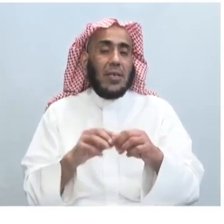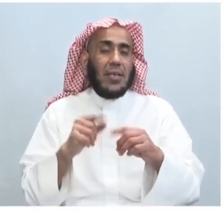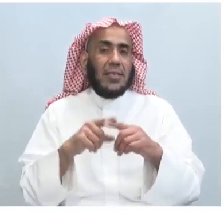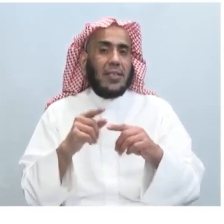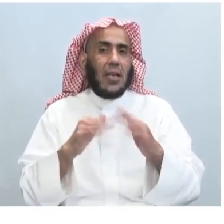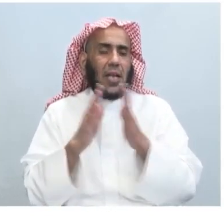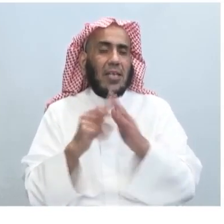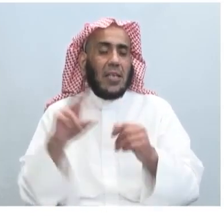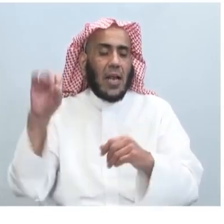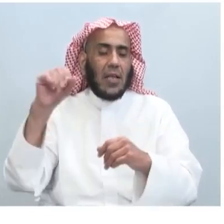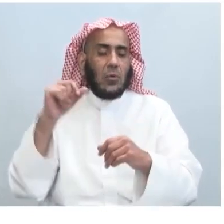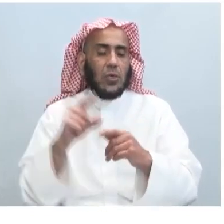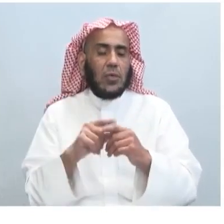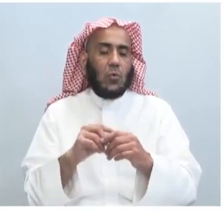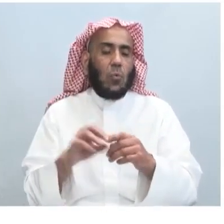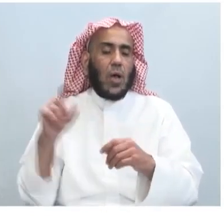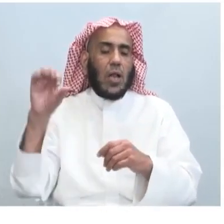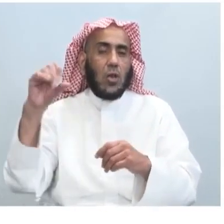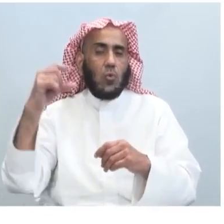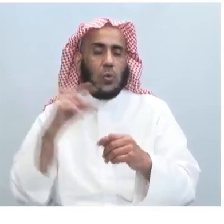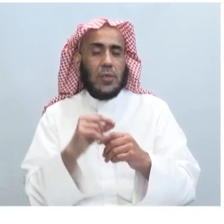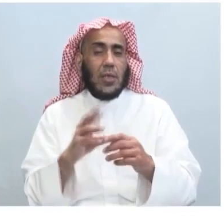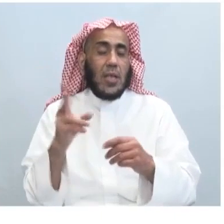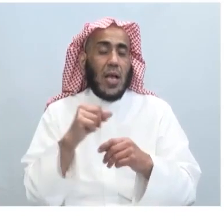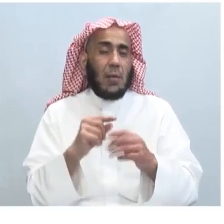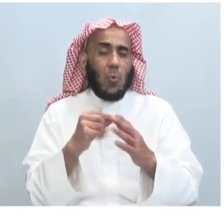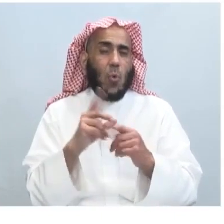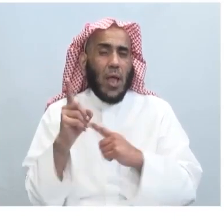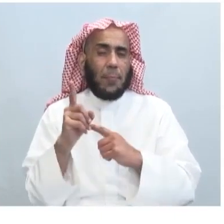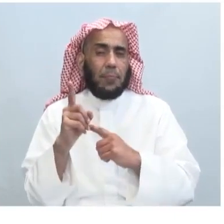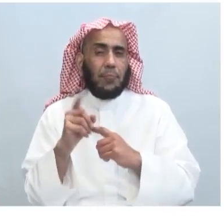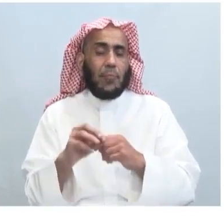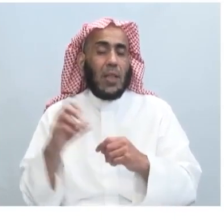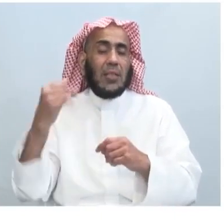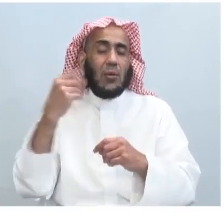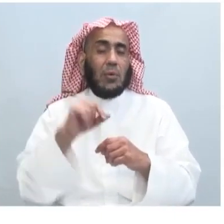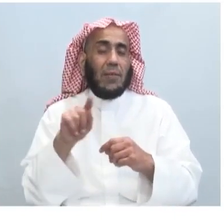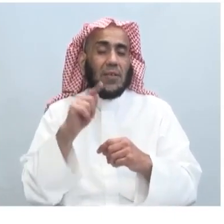للهيدروجين واليود اعطتني قيمه معينه وهي